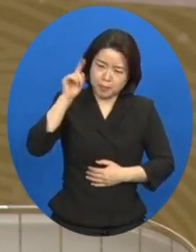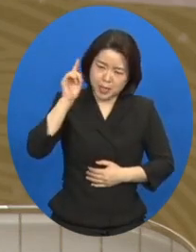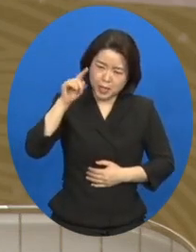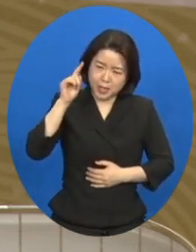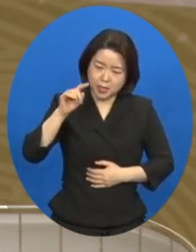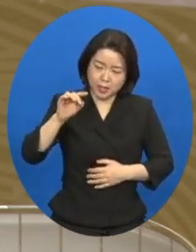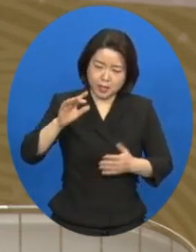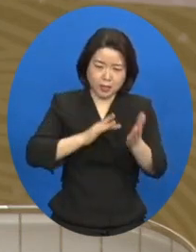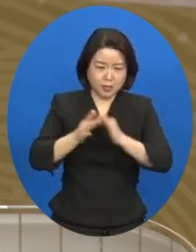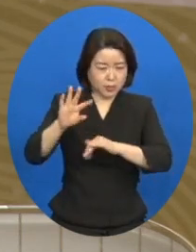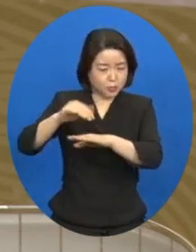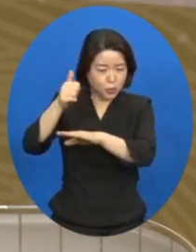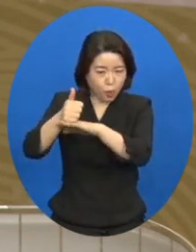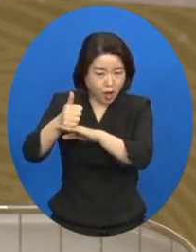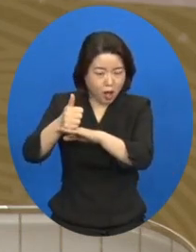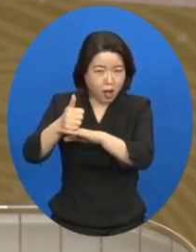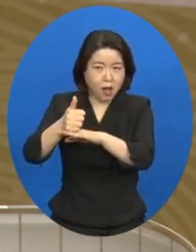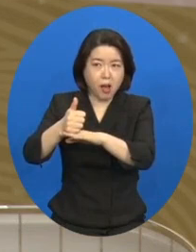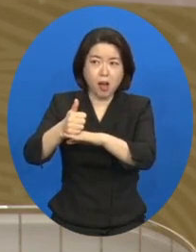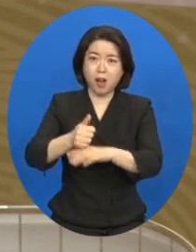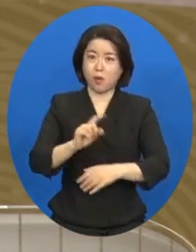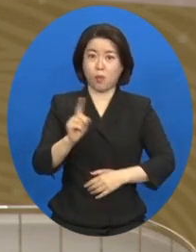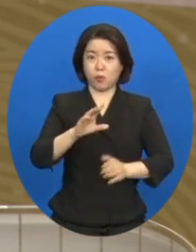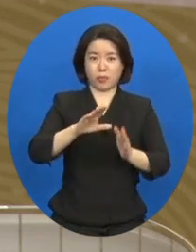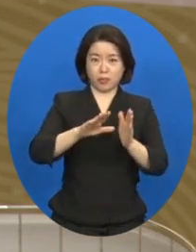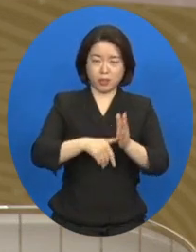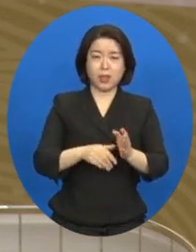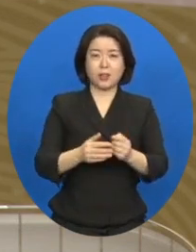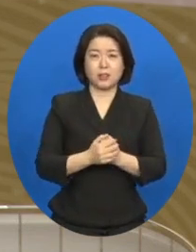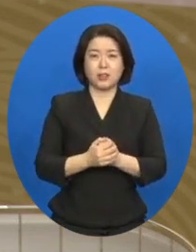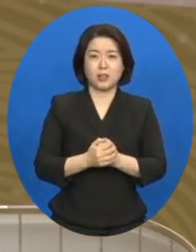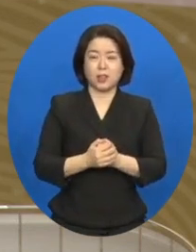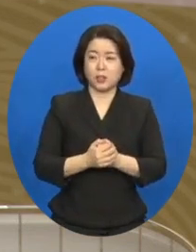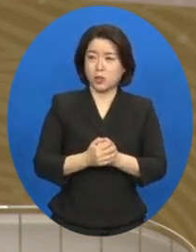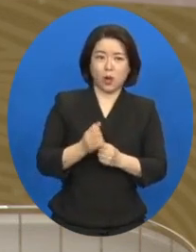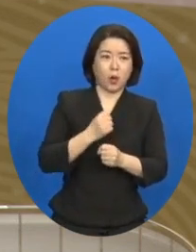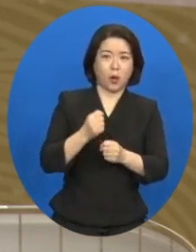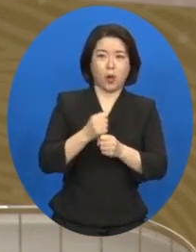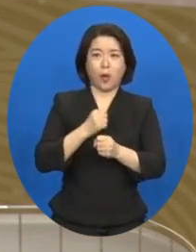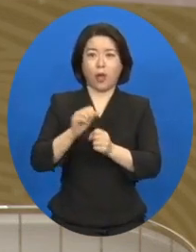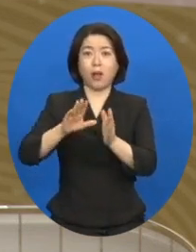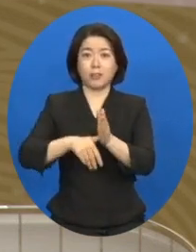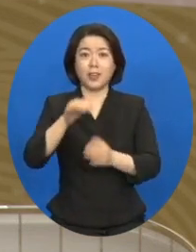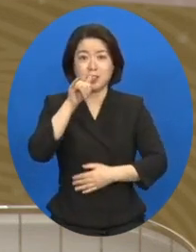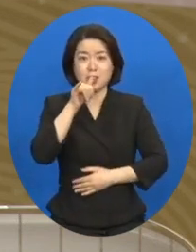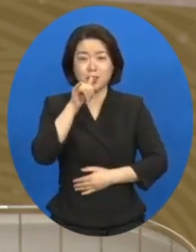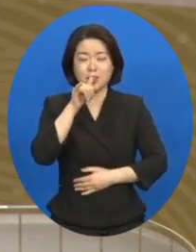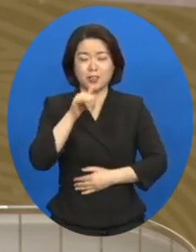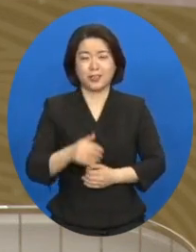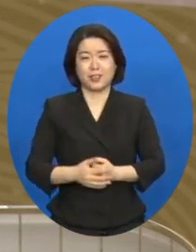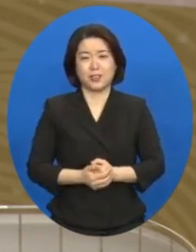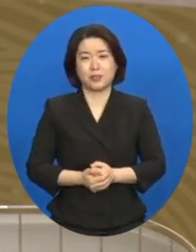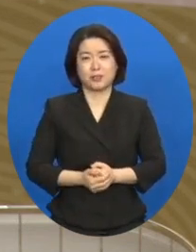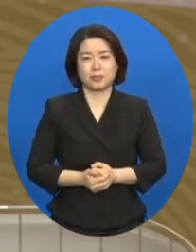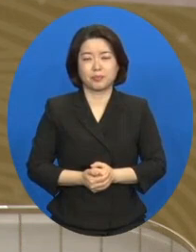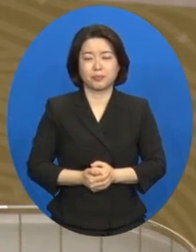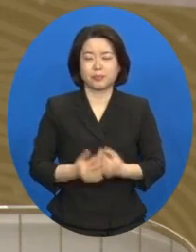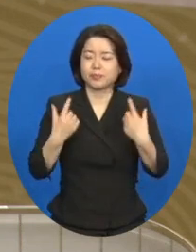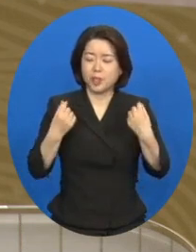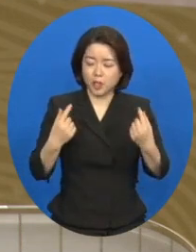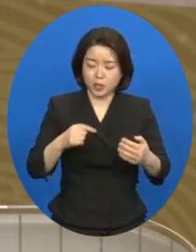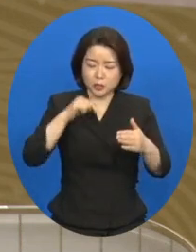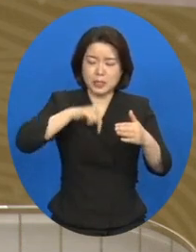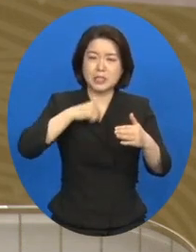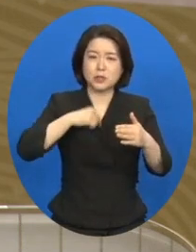왕이세요. 그러니까 어떤 때는 정말 당황스럽기도 하더라고요. 여전히 제